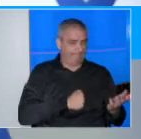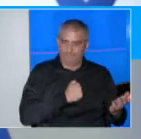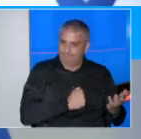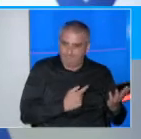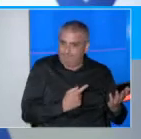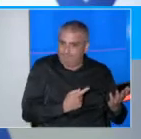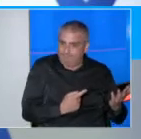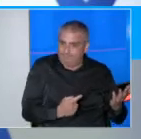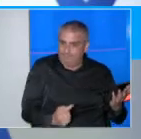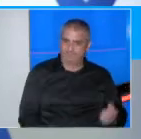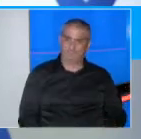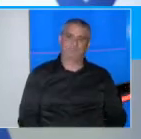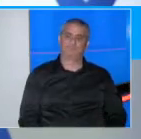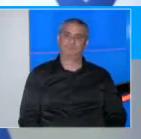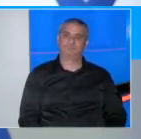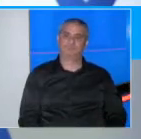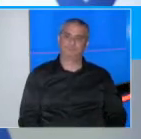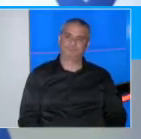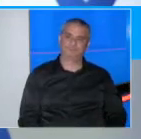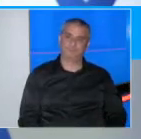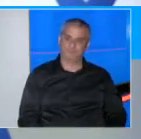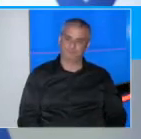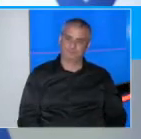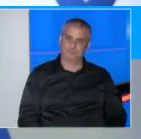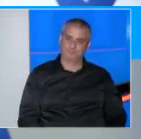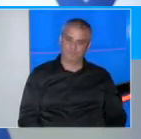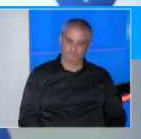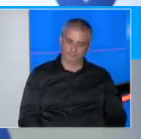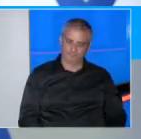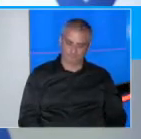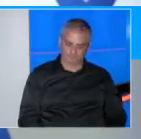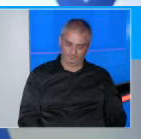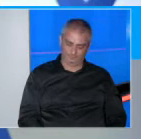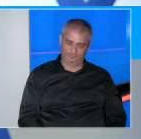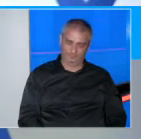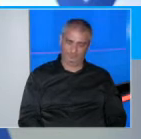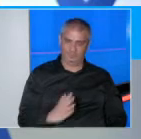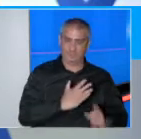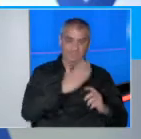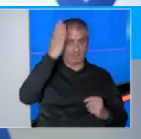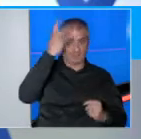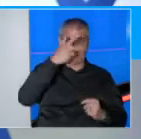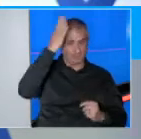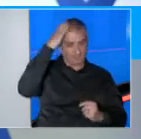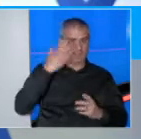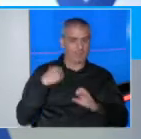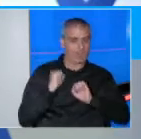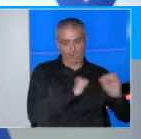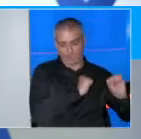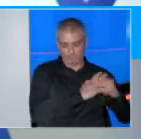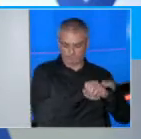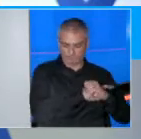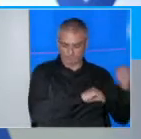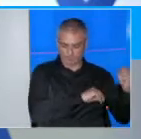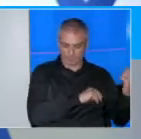הרב, כנראה מלכתחילה, אוקיי? מלכתחילה בנט הלך לכיוון השמאל, ואני אומרת לך את זה